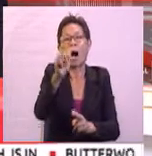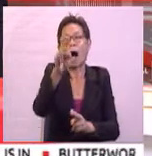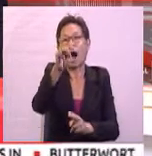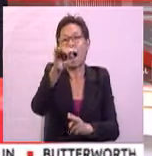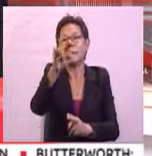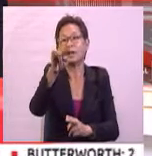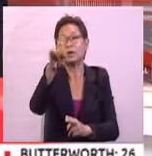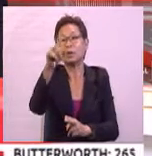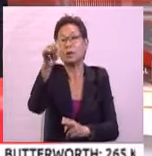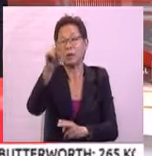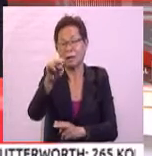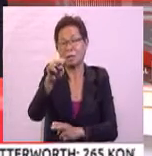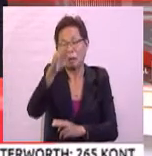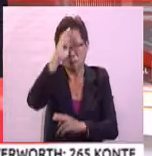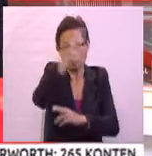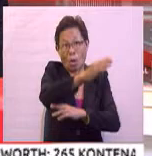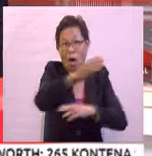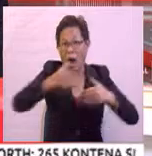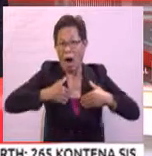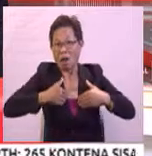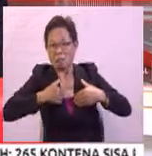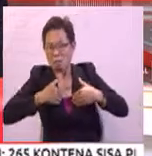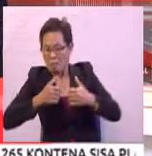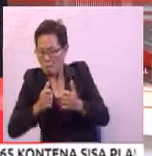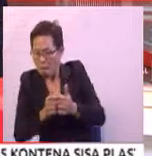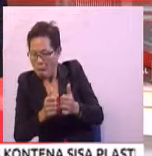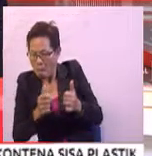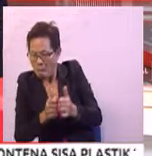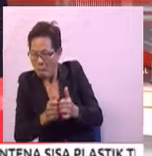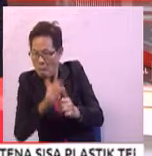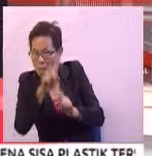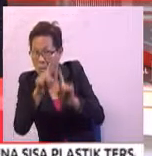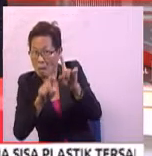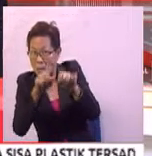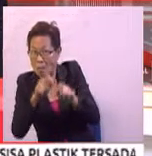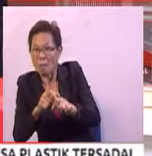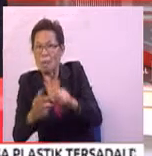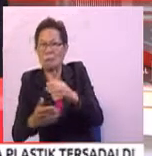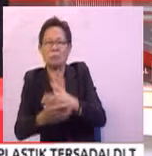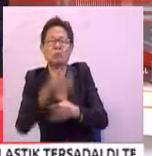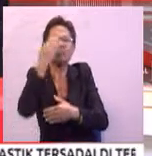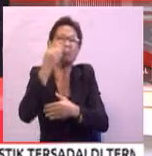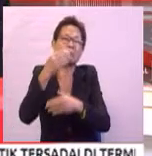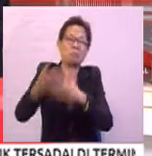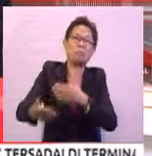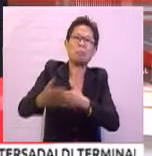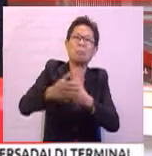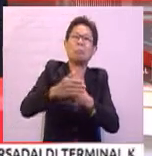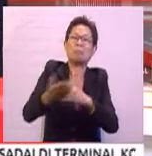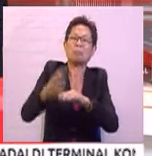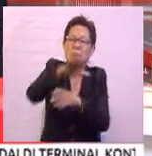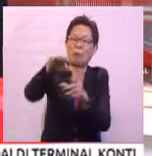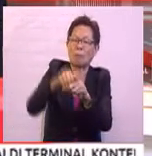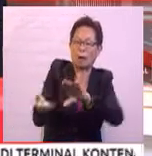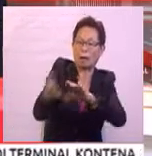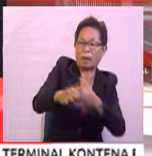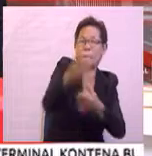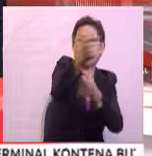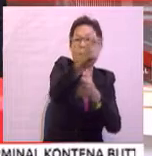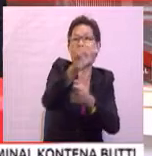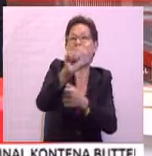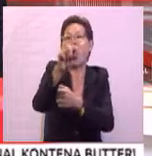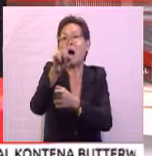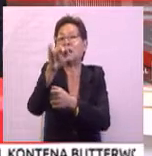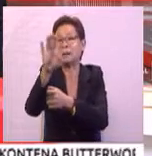Yahya yang mendakwa wujudnya konspirasi dalam inkuest membabitkan kes kematian anggota bomba Muhammad